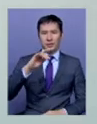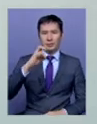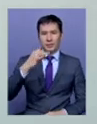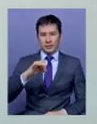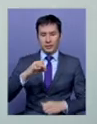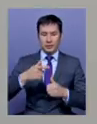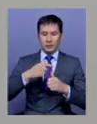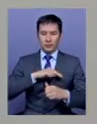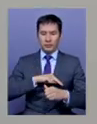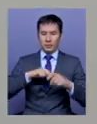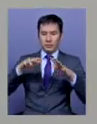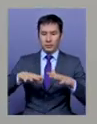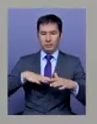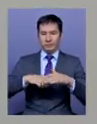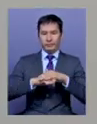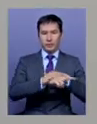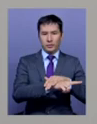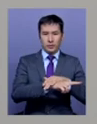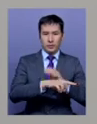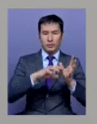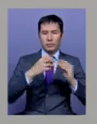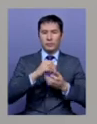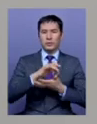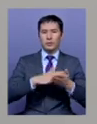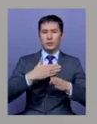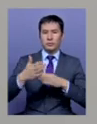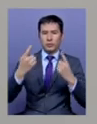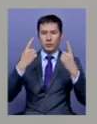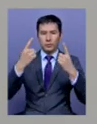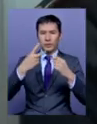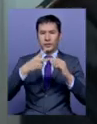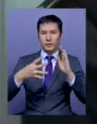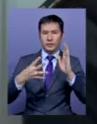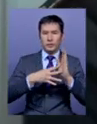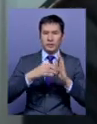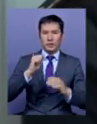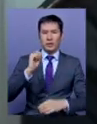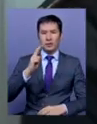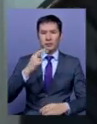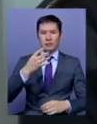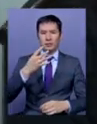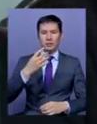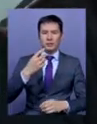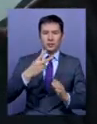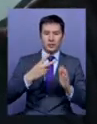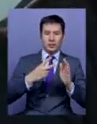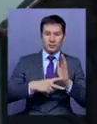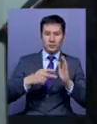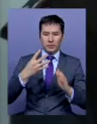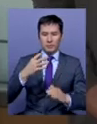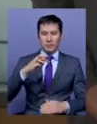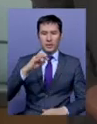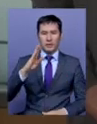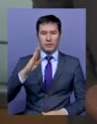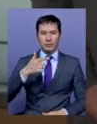жұмыс орнын тастап қашып кеткені белгілі болған. Кейіннен ірі көлемдегі 29 дана АК-74 автоматы, 19 дана Макаров тапаншасы